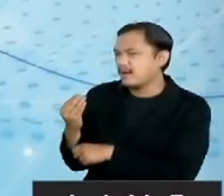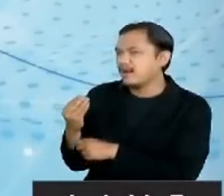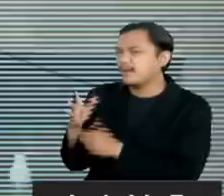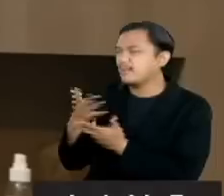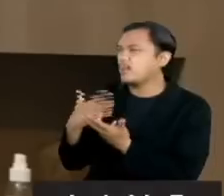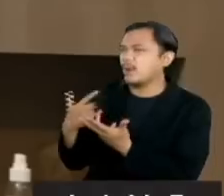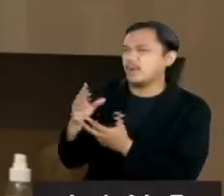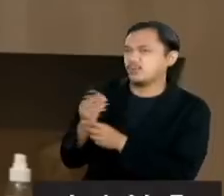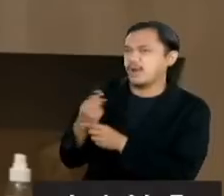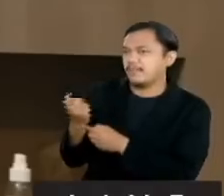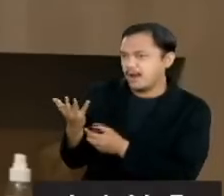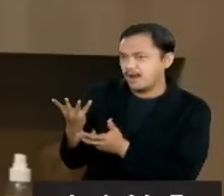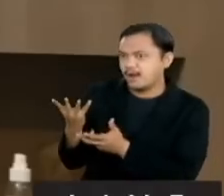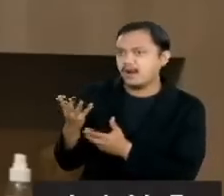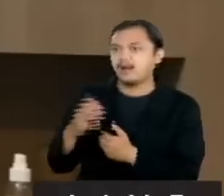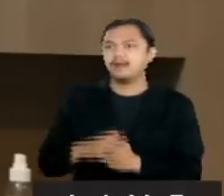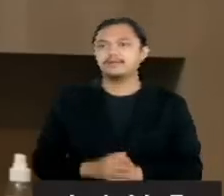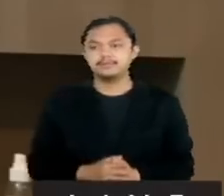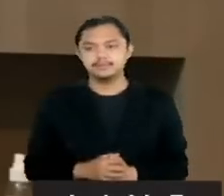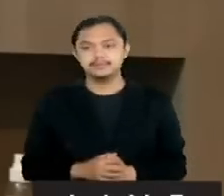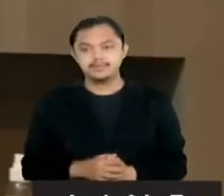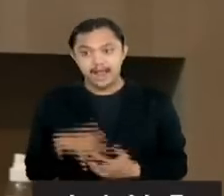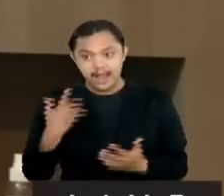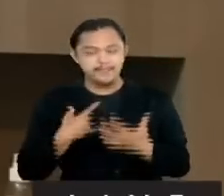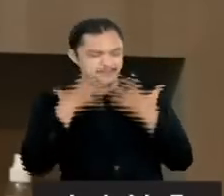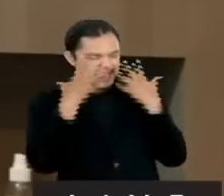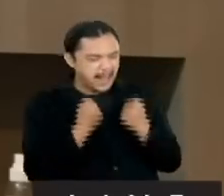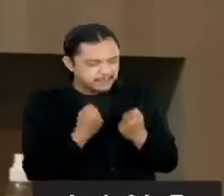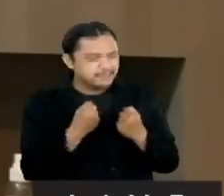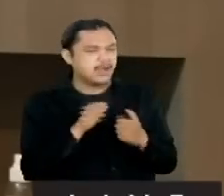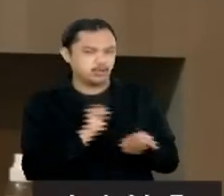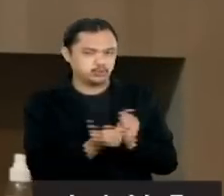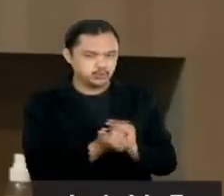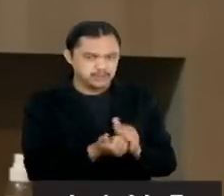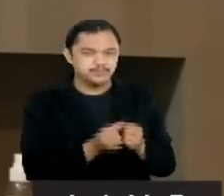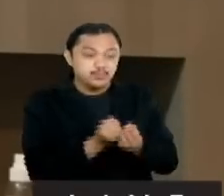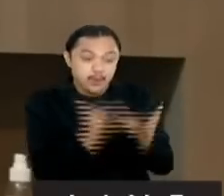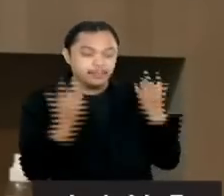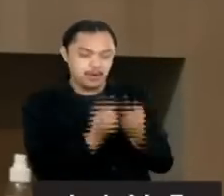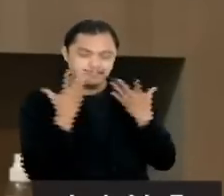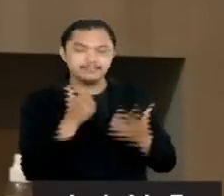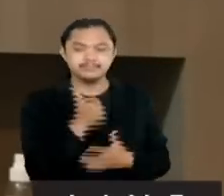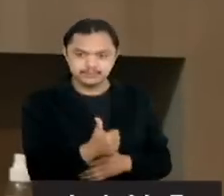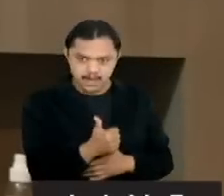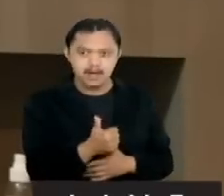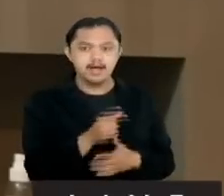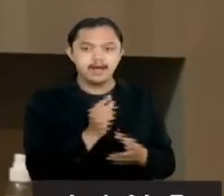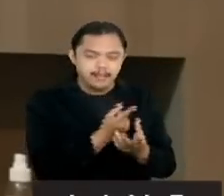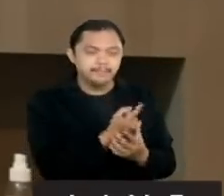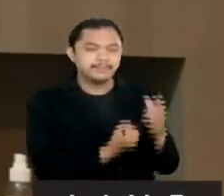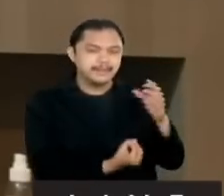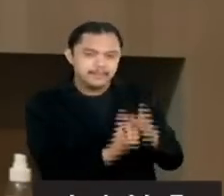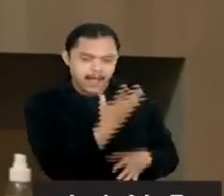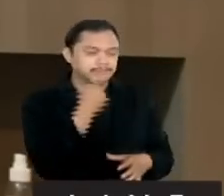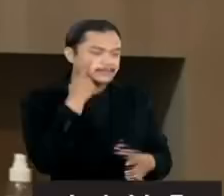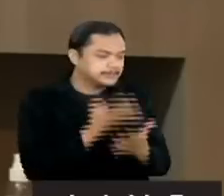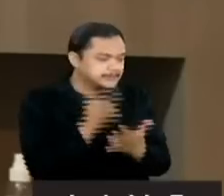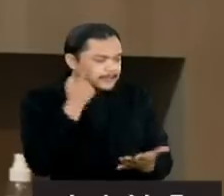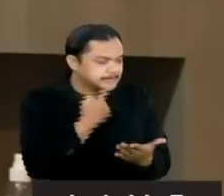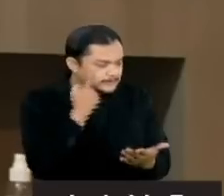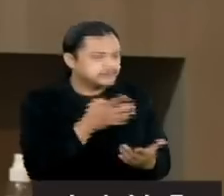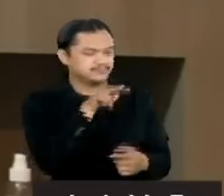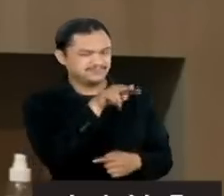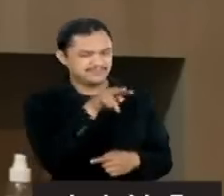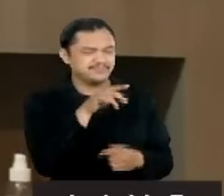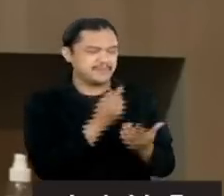kita sama-sama berharap dengan masyarakat agar kasus ini cepat terungkap. Dari perkembangan penyidikan, kemudian penyelidikan yang kita